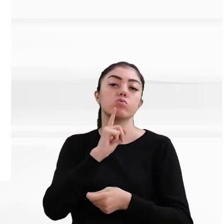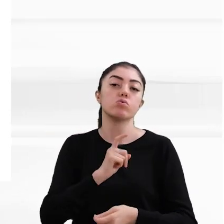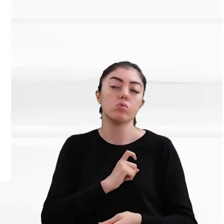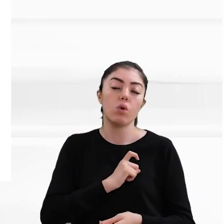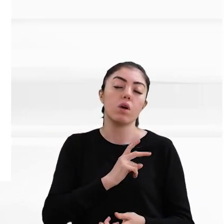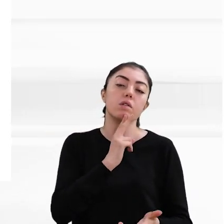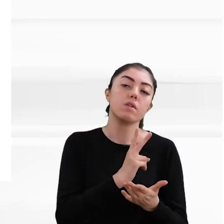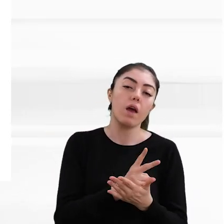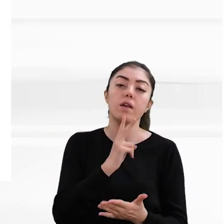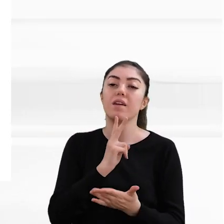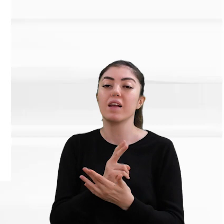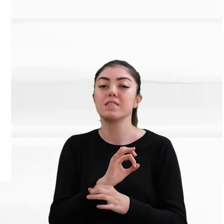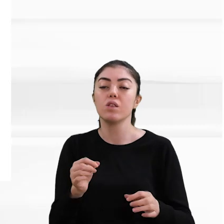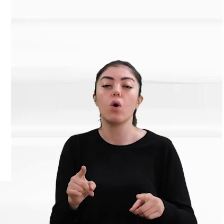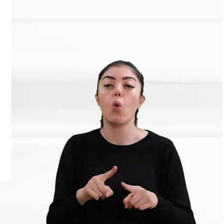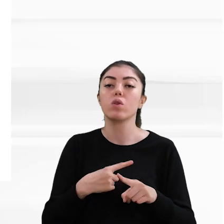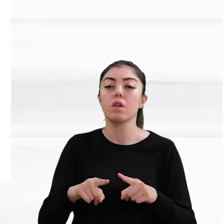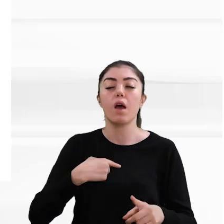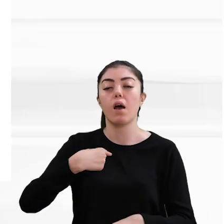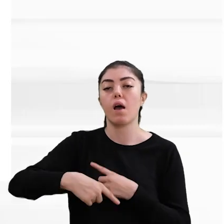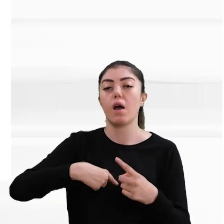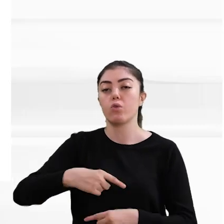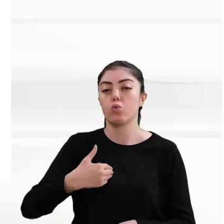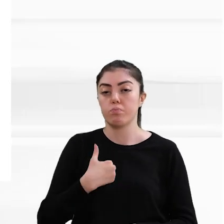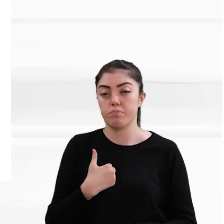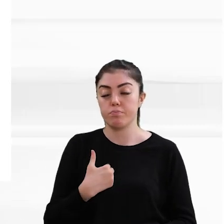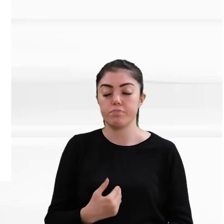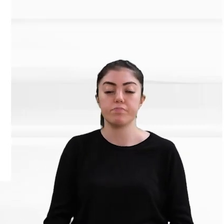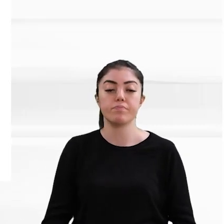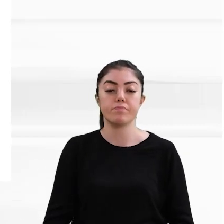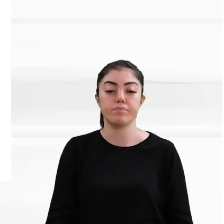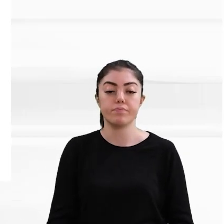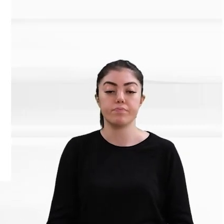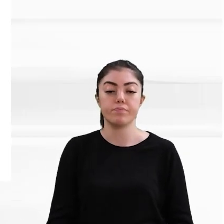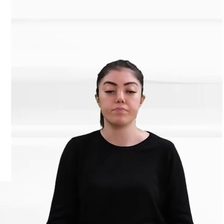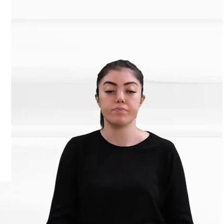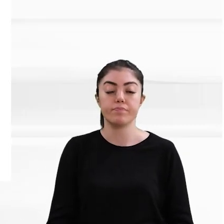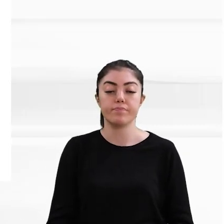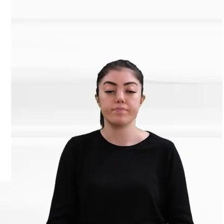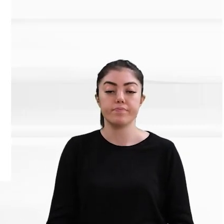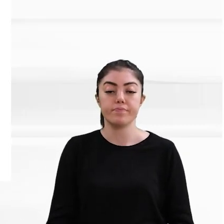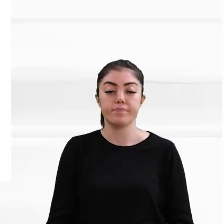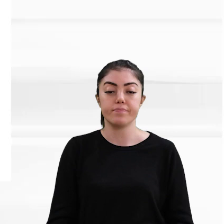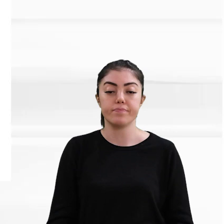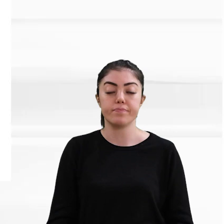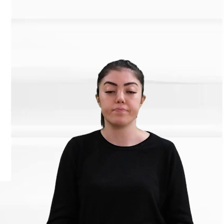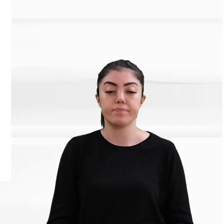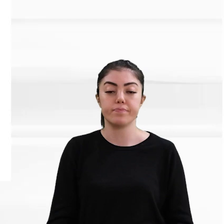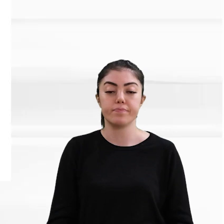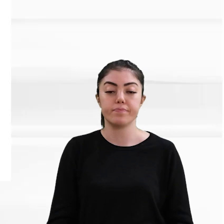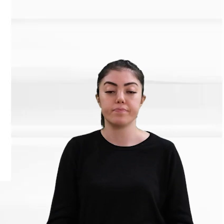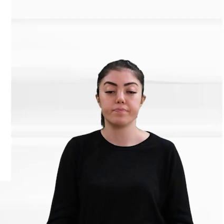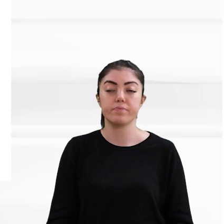Yani kararlı çekirdeklerle kararsız çekirdekler arasındaki ortak durumu bulmaya çalışacağız bu soruda. Şimdi birincisine bakıyoruz. Dış